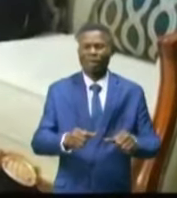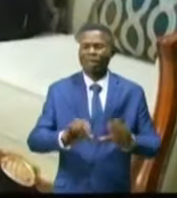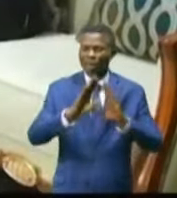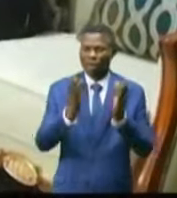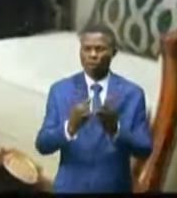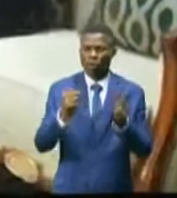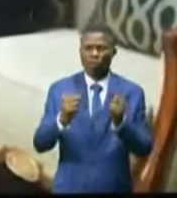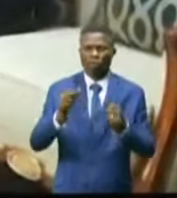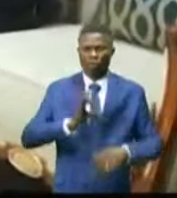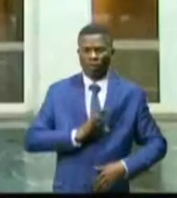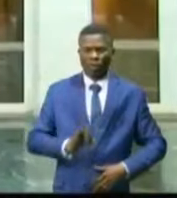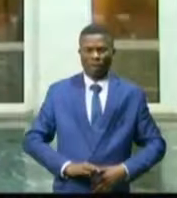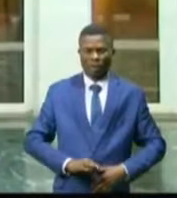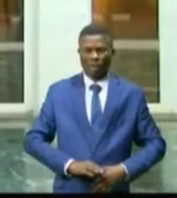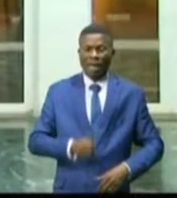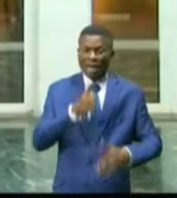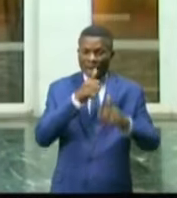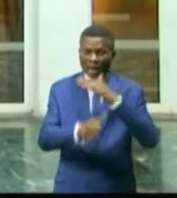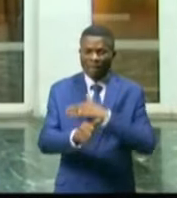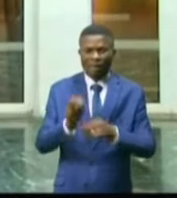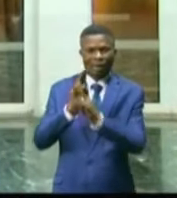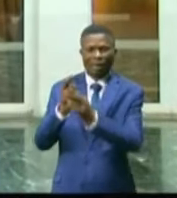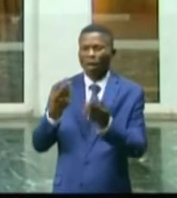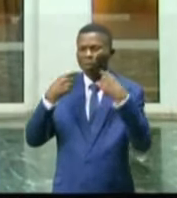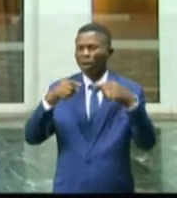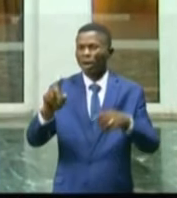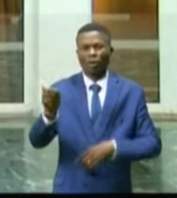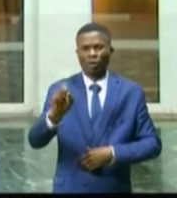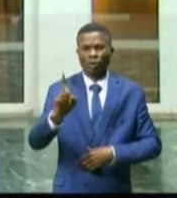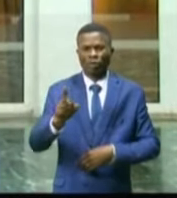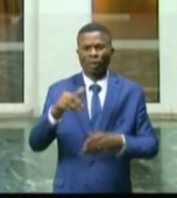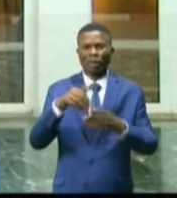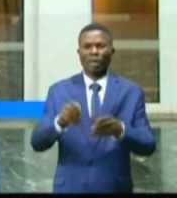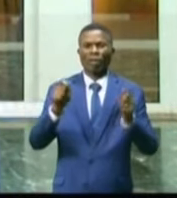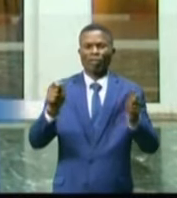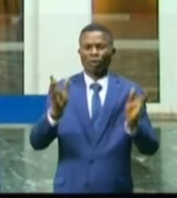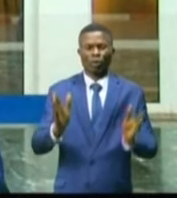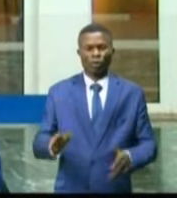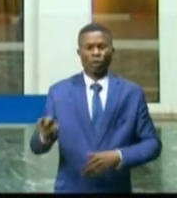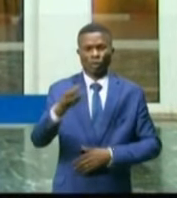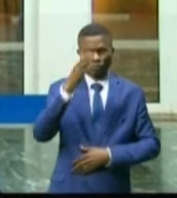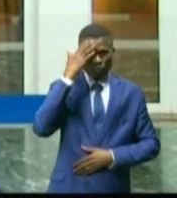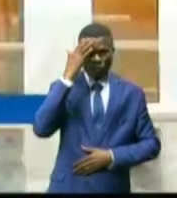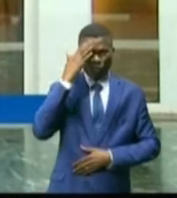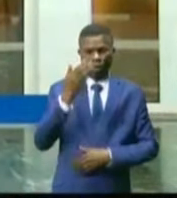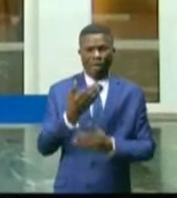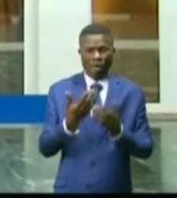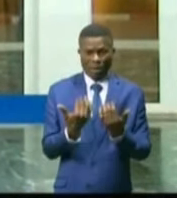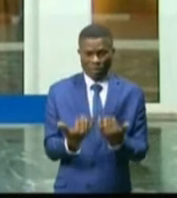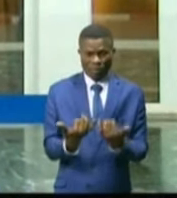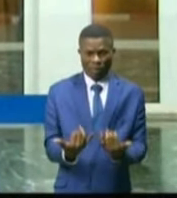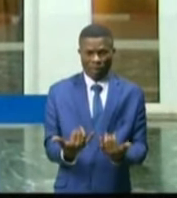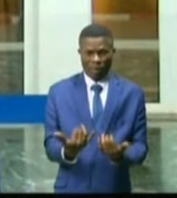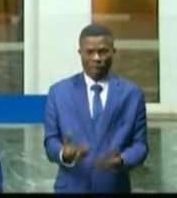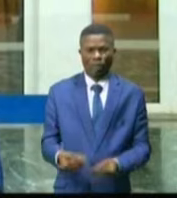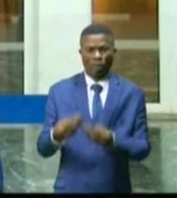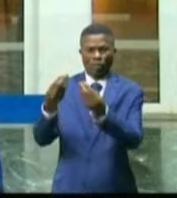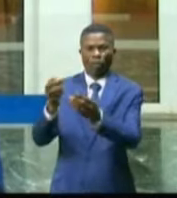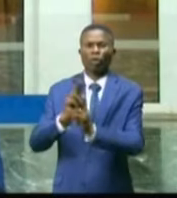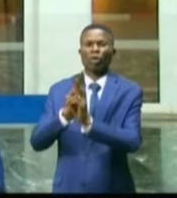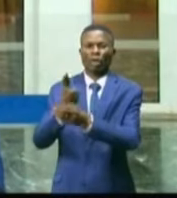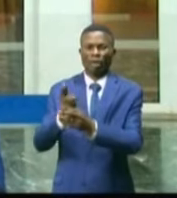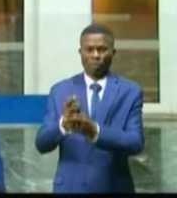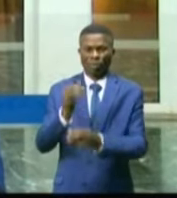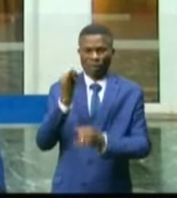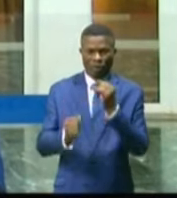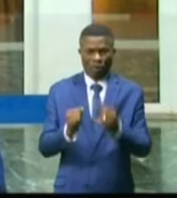peux pas dévoiler le contenu de ce rapport devant la presse. Comme vous le savez, c'est à peine que je viens de déposer le rapport. Si